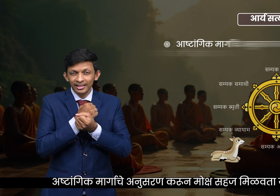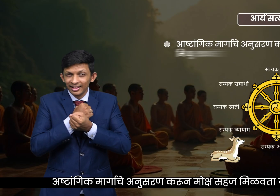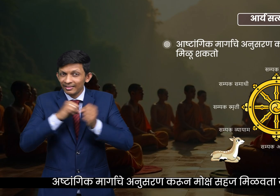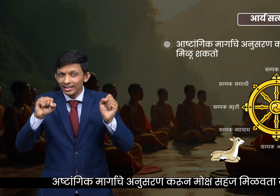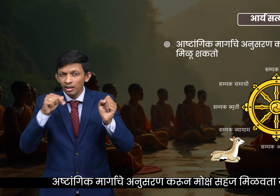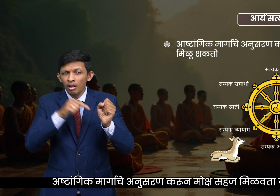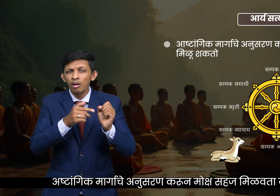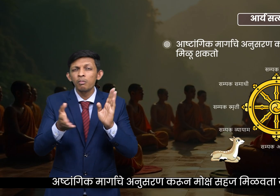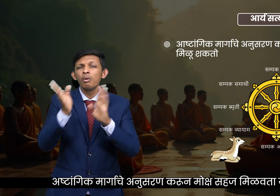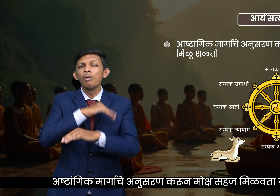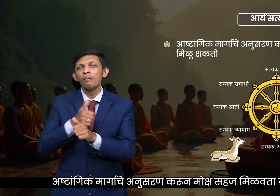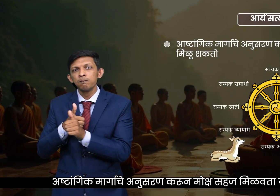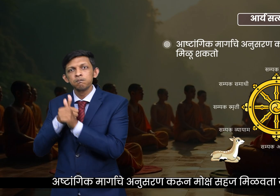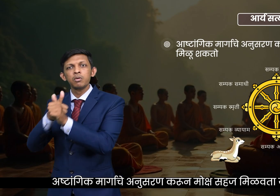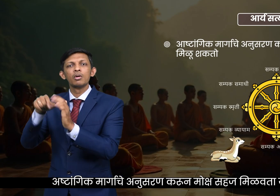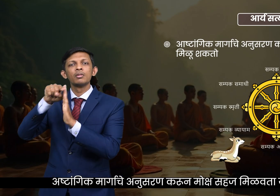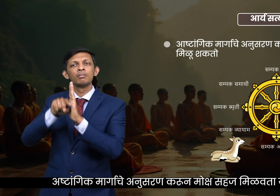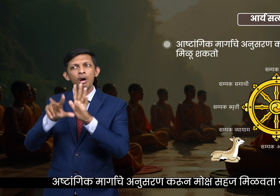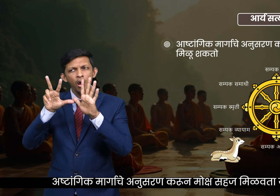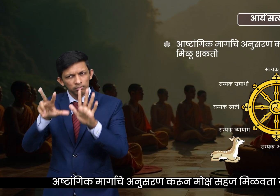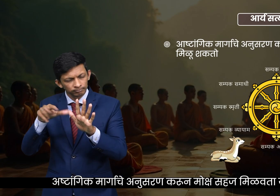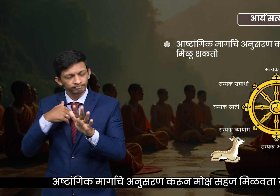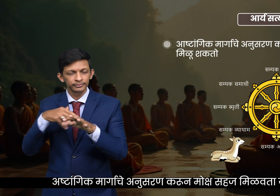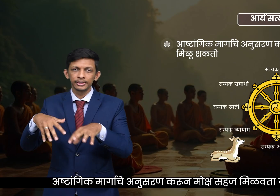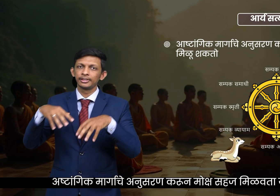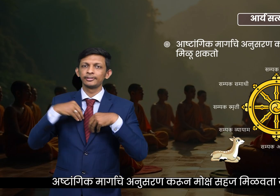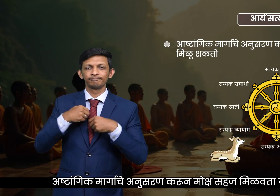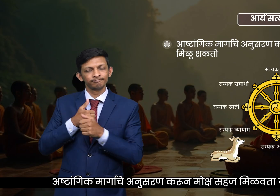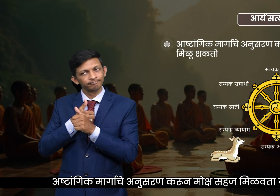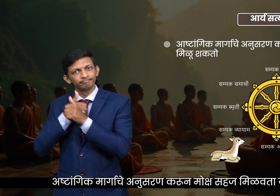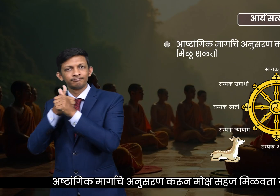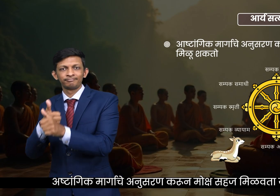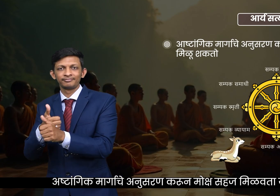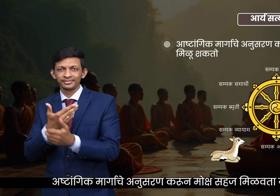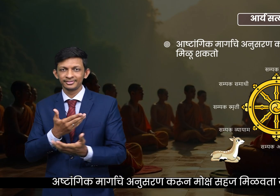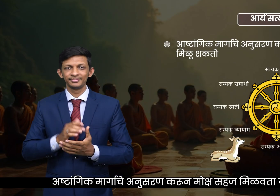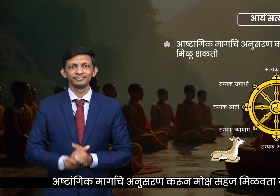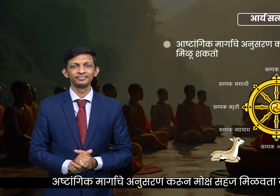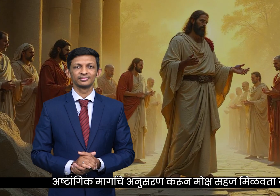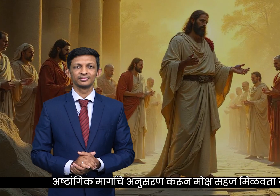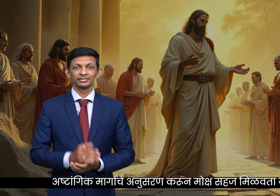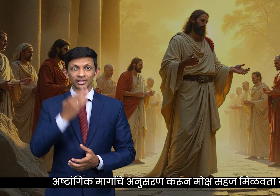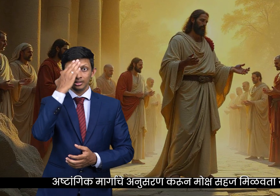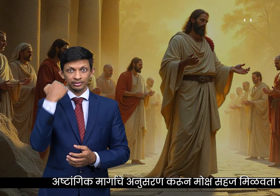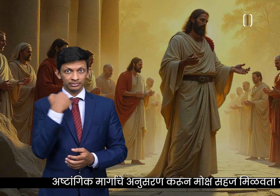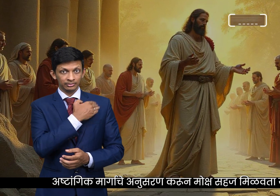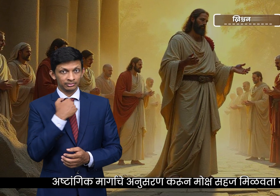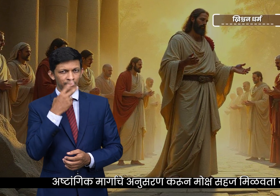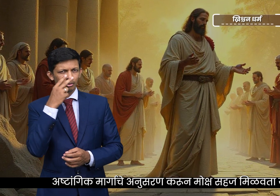अष्टांगिक मार्गाचे अनुसरण करून मोक्ष सहज मिळवता येतो. ख्रिश्चन धर्म: